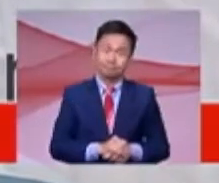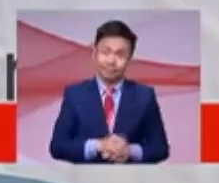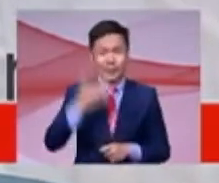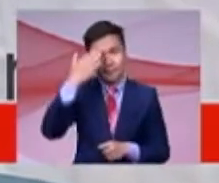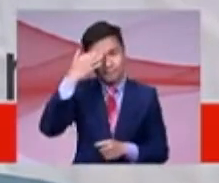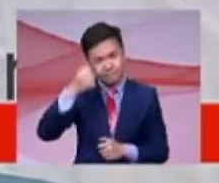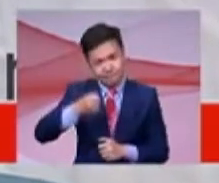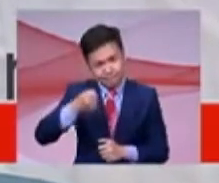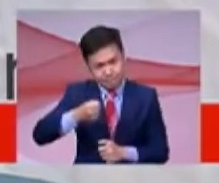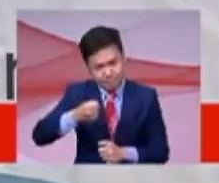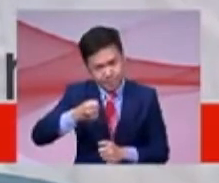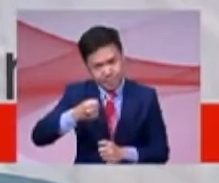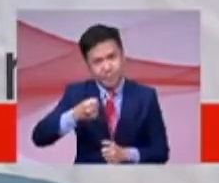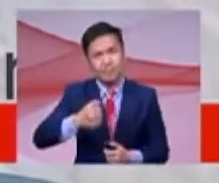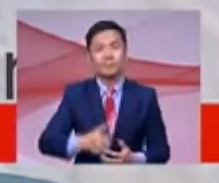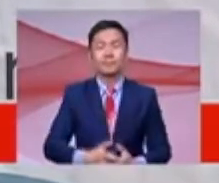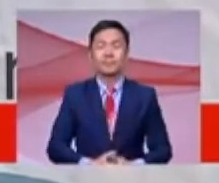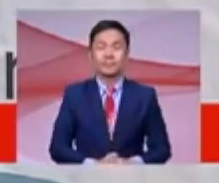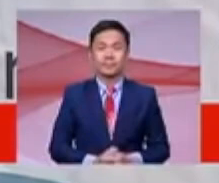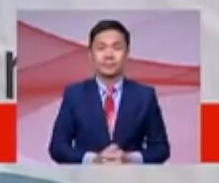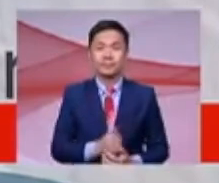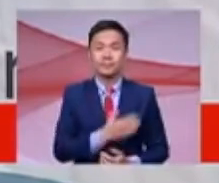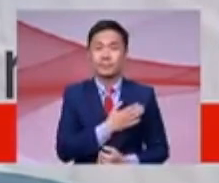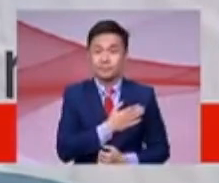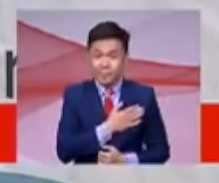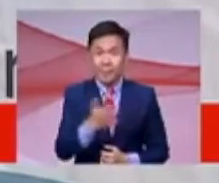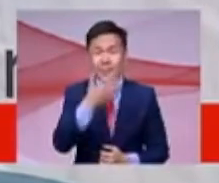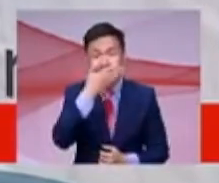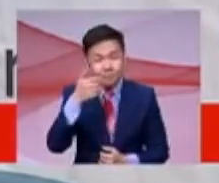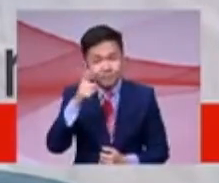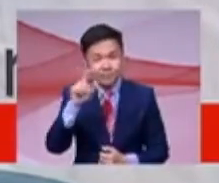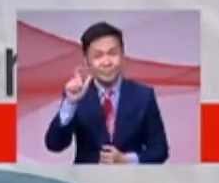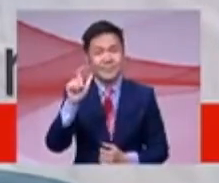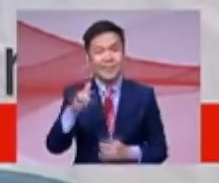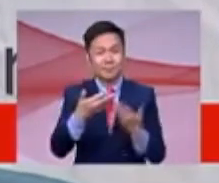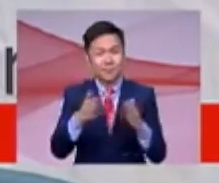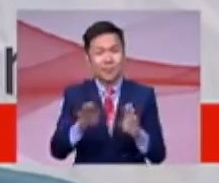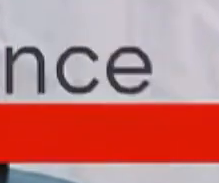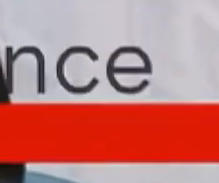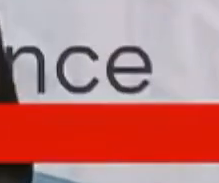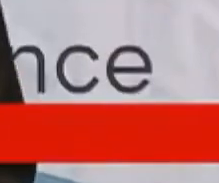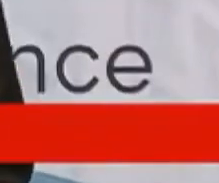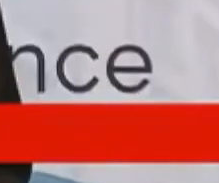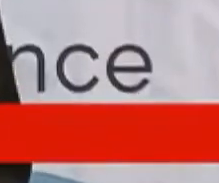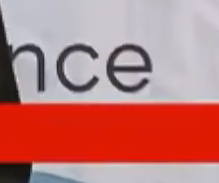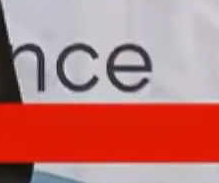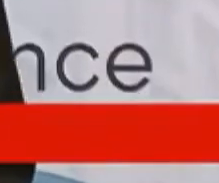Wassalamualaikum warahmatullahi wabarakatuh. Selamat berpuasa dan selamat berbuka. Terima kasih.